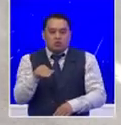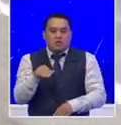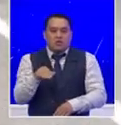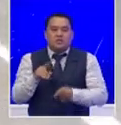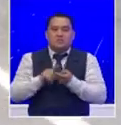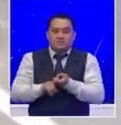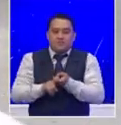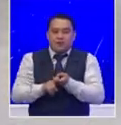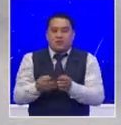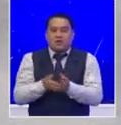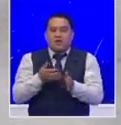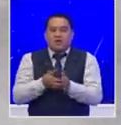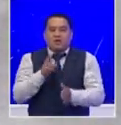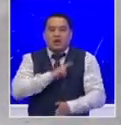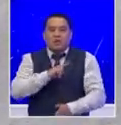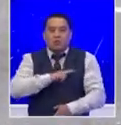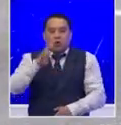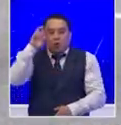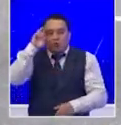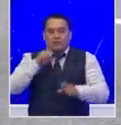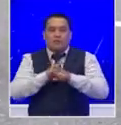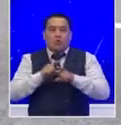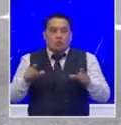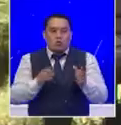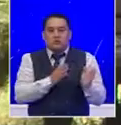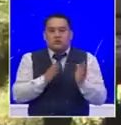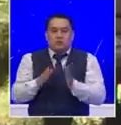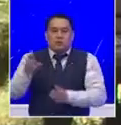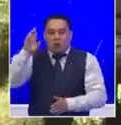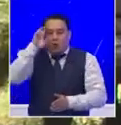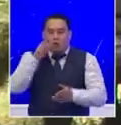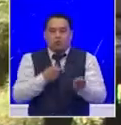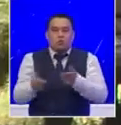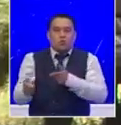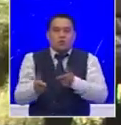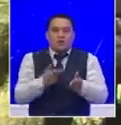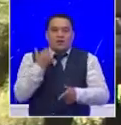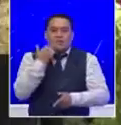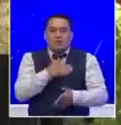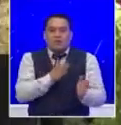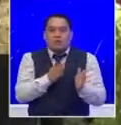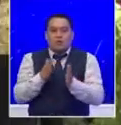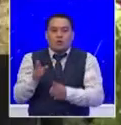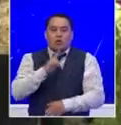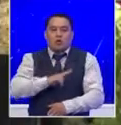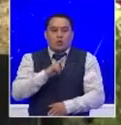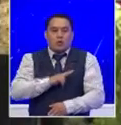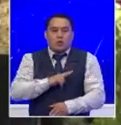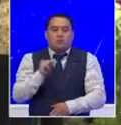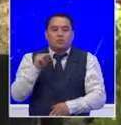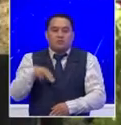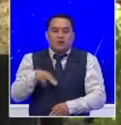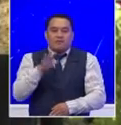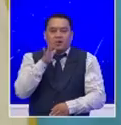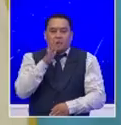это связано с недостатками в работе ряда государственных органов. Система госуправления не подготовилась к эффективному функционированию вне режима